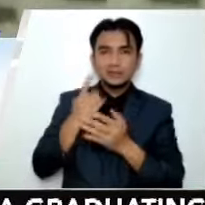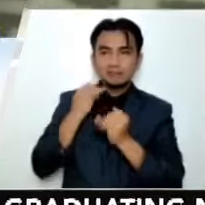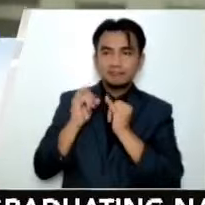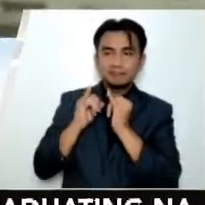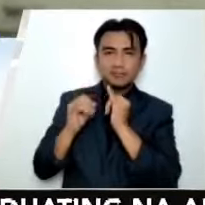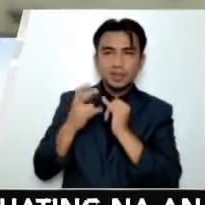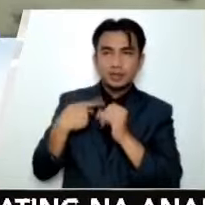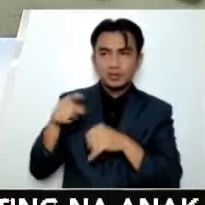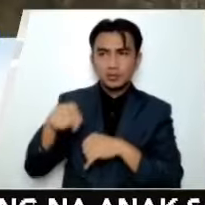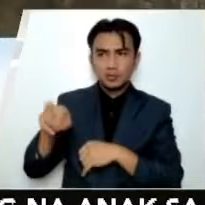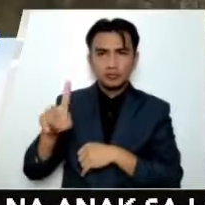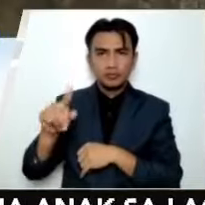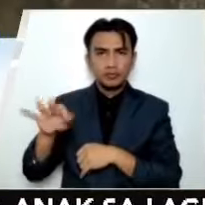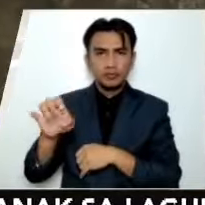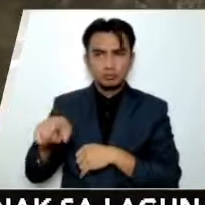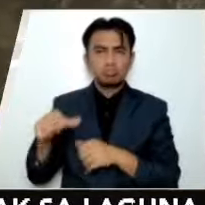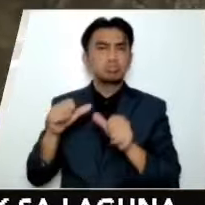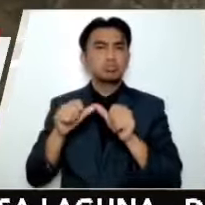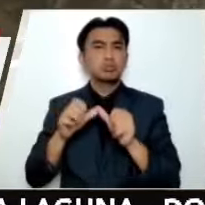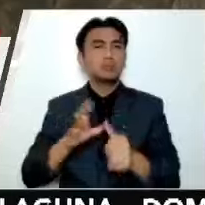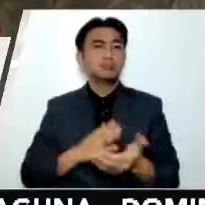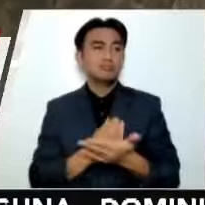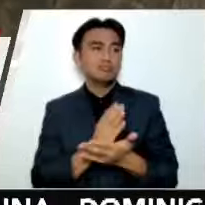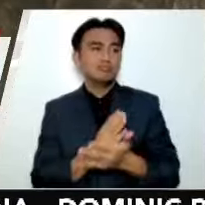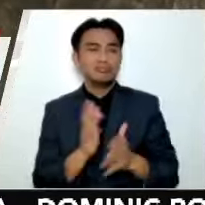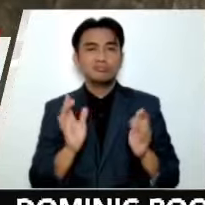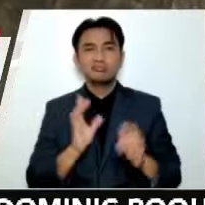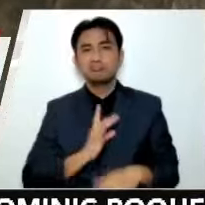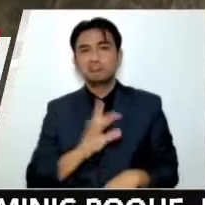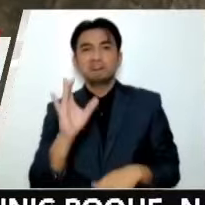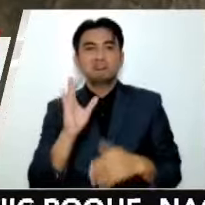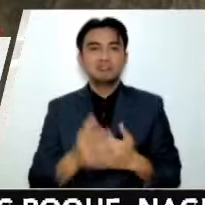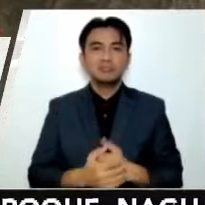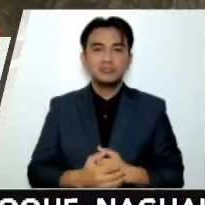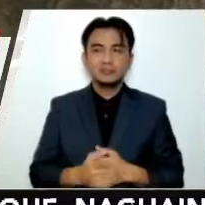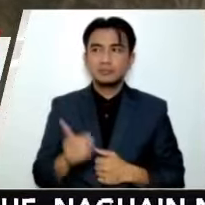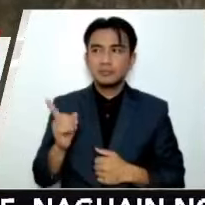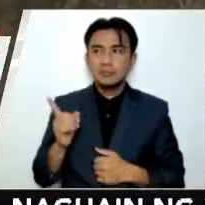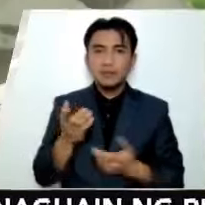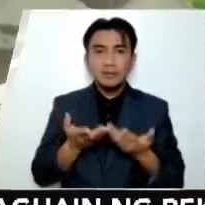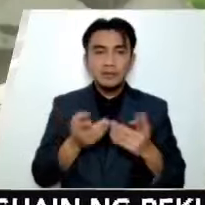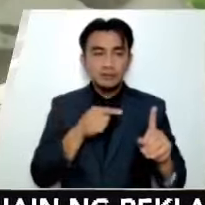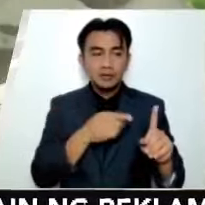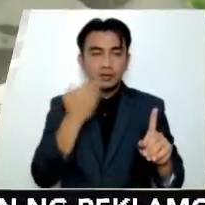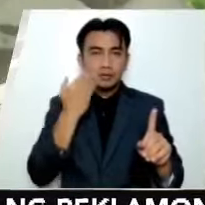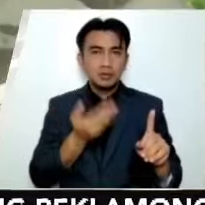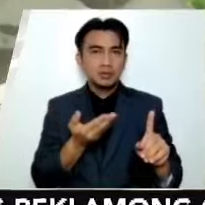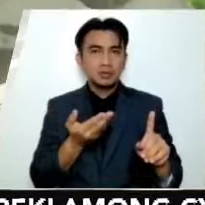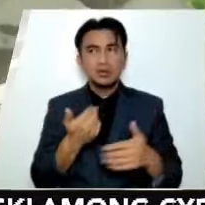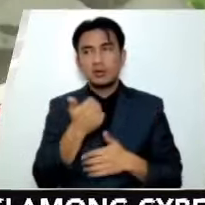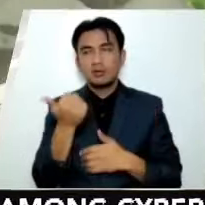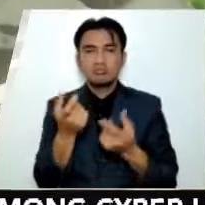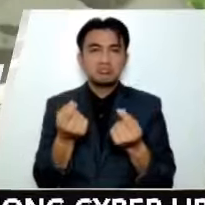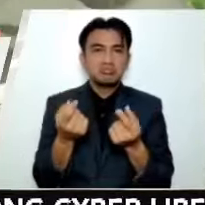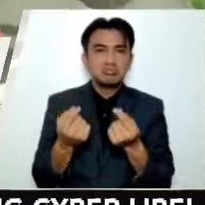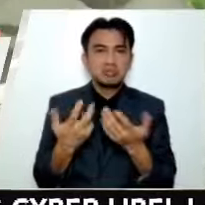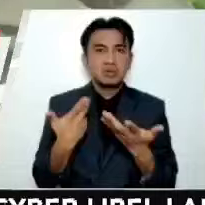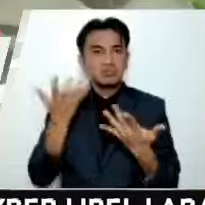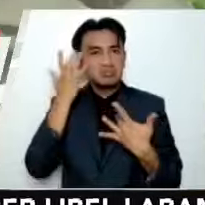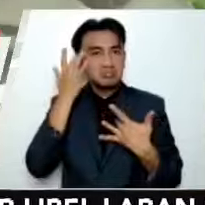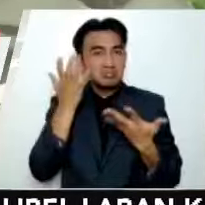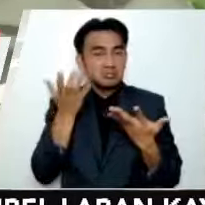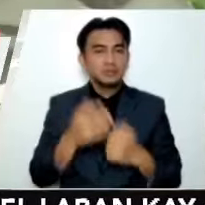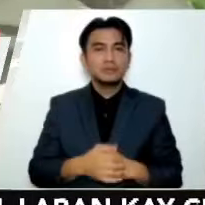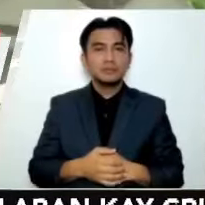hindi natitinag. Baka may iba po siyang ginagawa bukod po sa vape. Chinek ba nila yung family kasama?